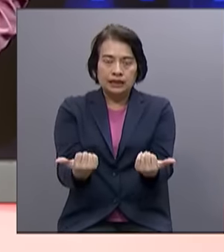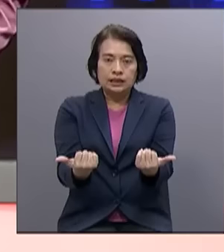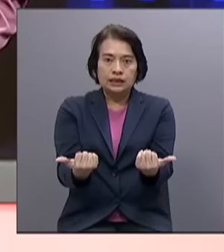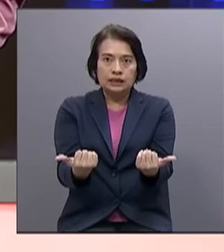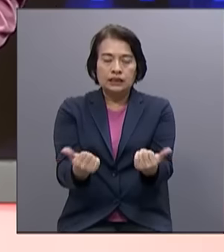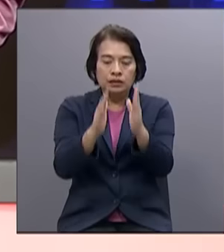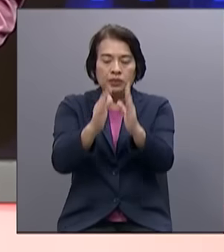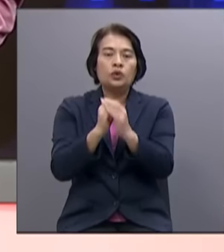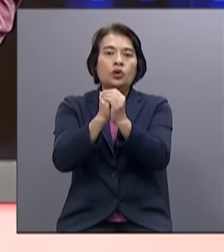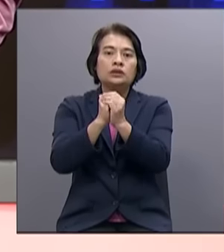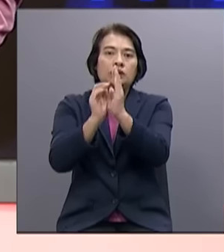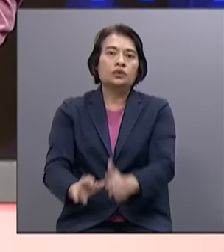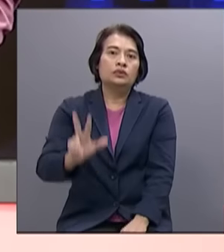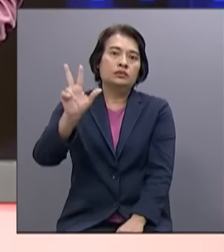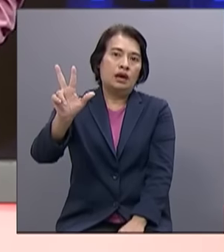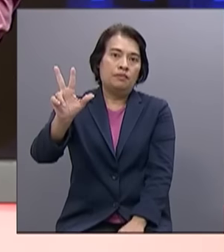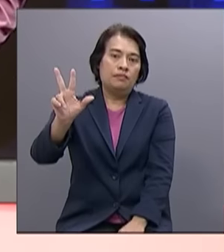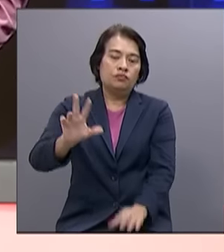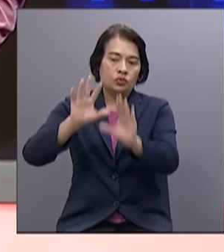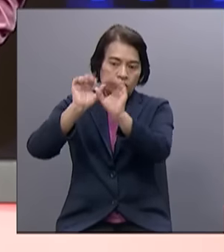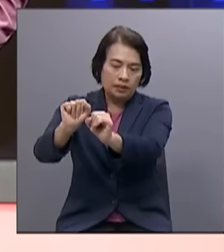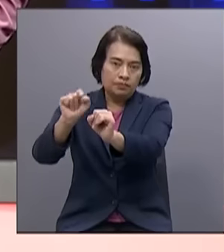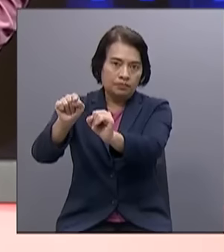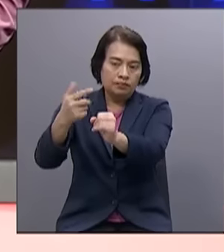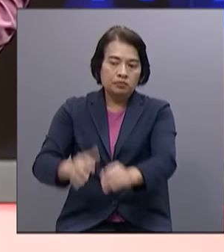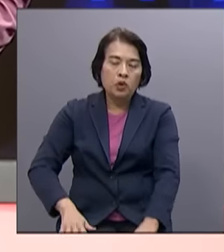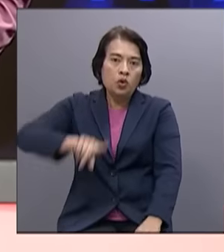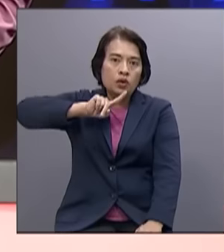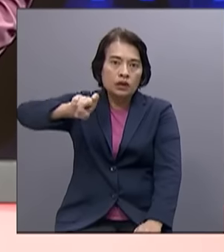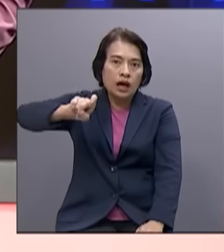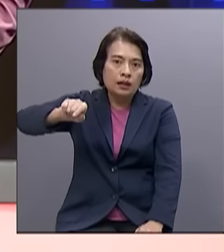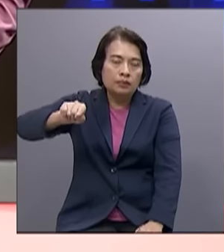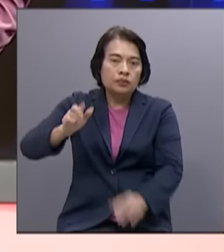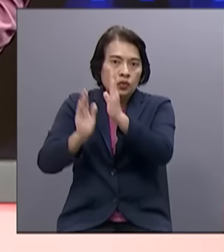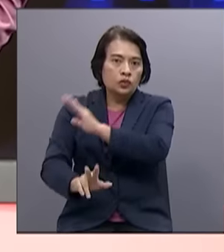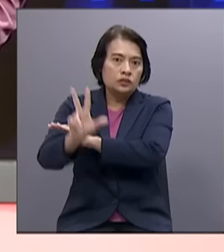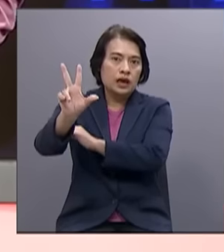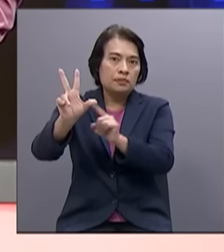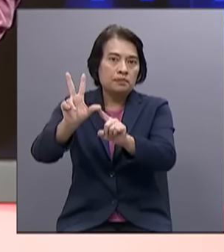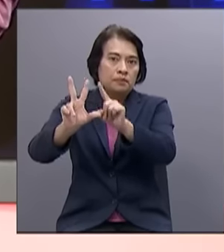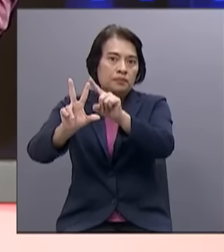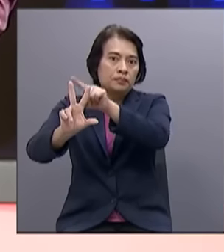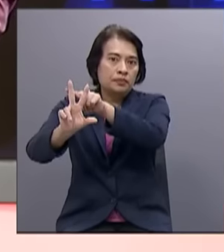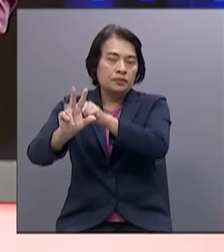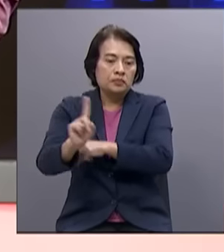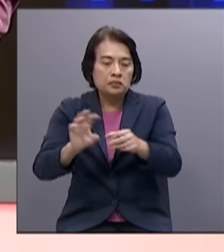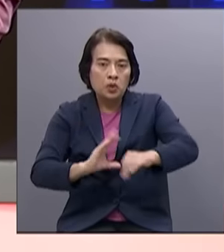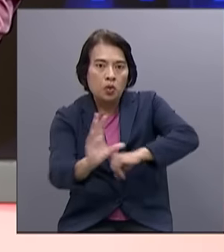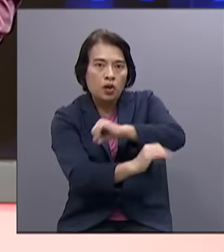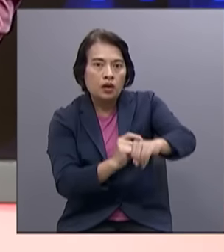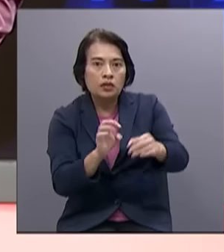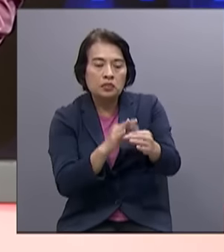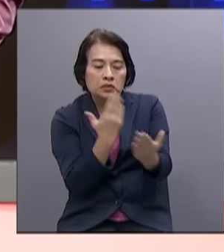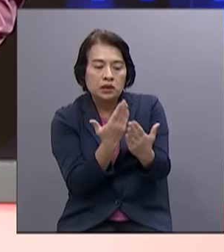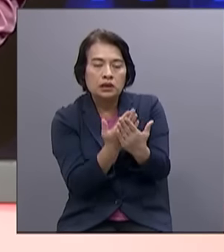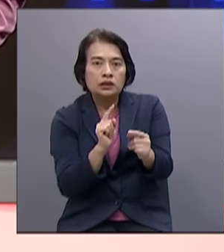สัญชาติจีนทั้ง 3คนแต่ว่าการสอบสวนเนี่ยเชื่อว่าแรงจูงใจของผู้ต้องสงสัยคือกอาชญากรรมเพื่อหวังเงิน